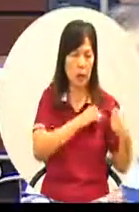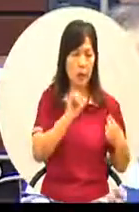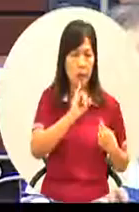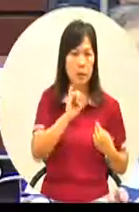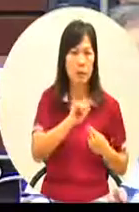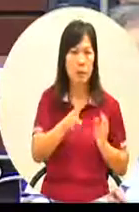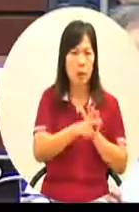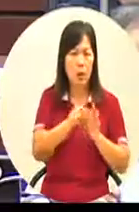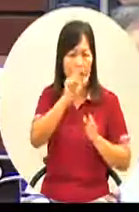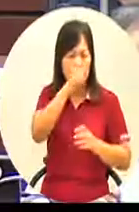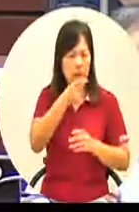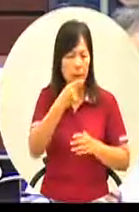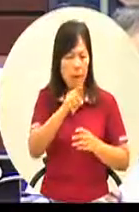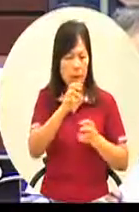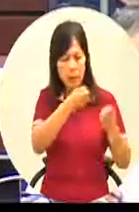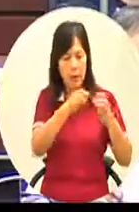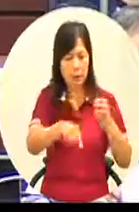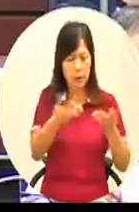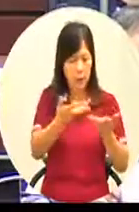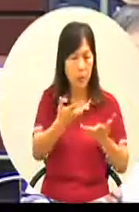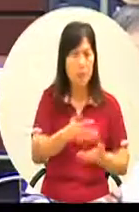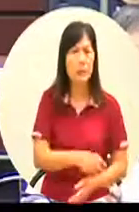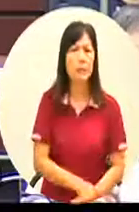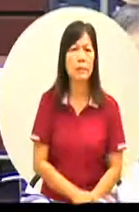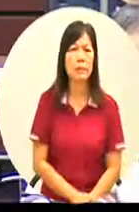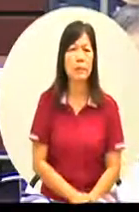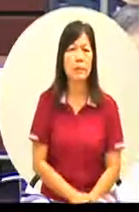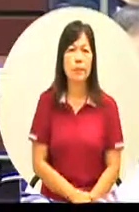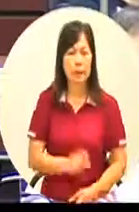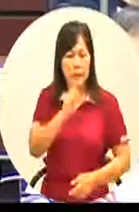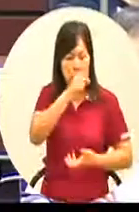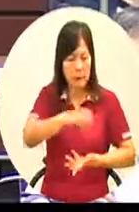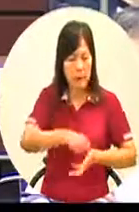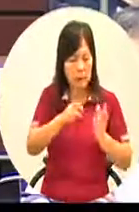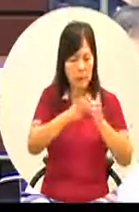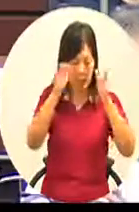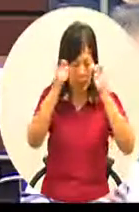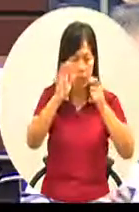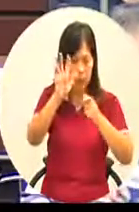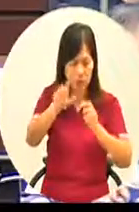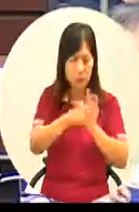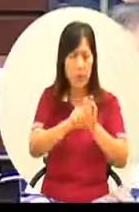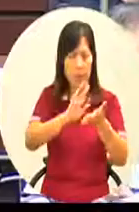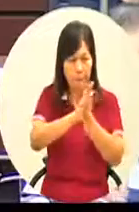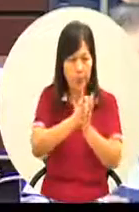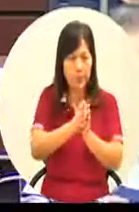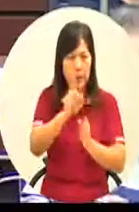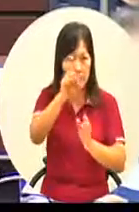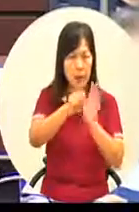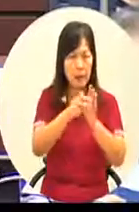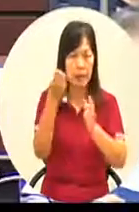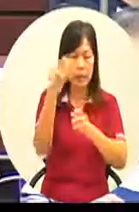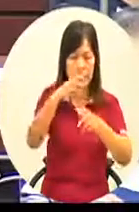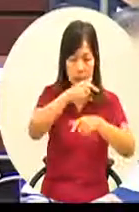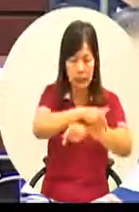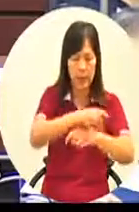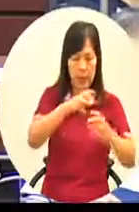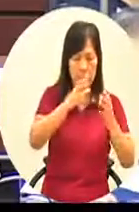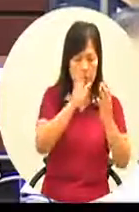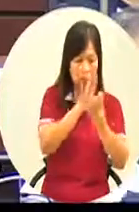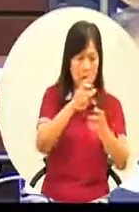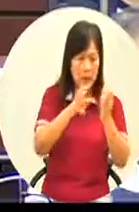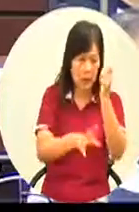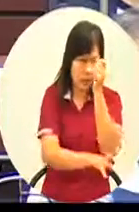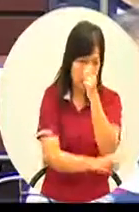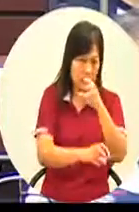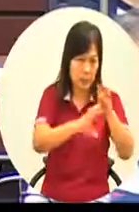特别在讨论新南向的时候，有特别啊提到高雄啊，可以作为一个新南向的一个基地。那